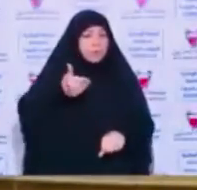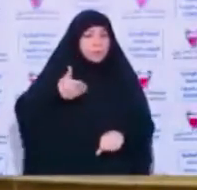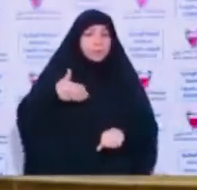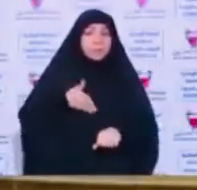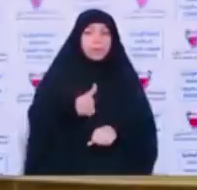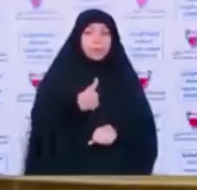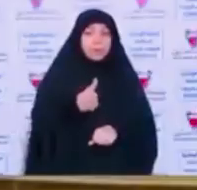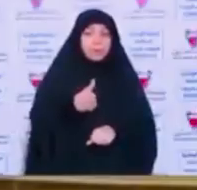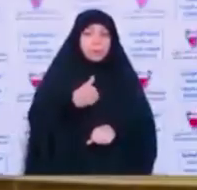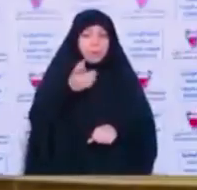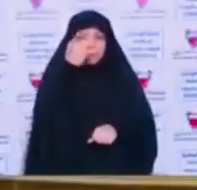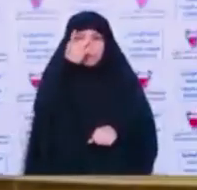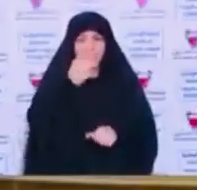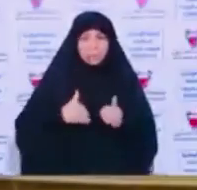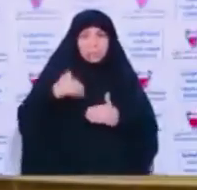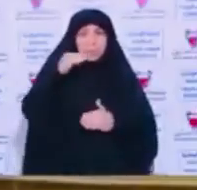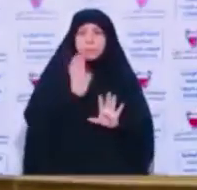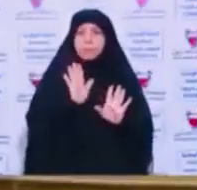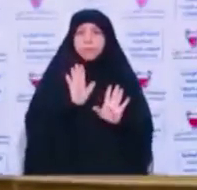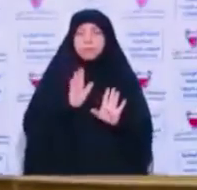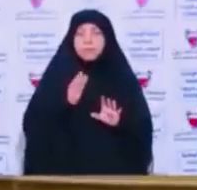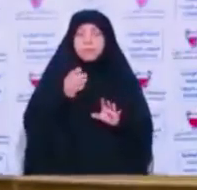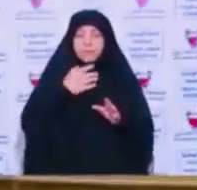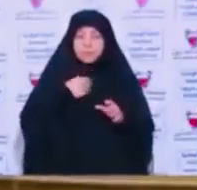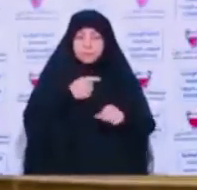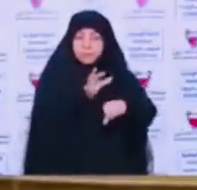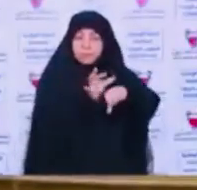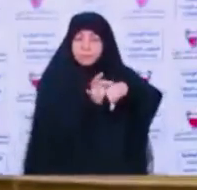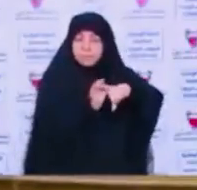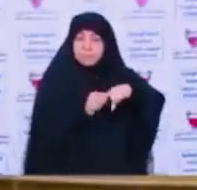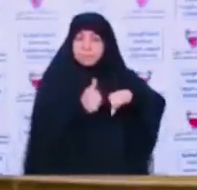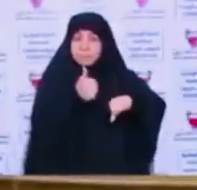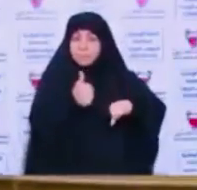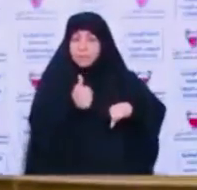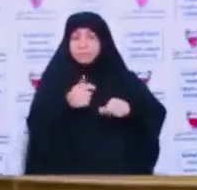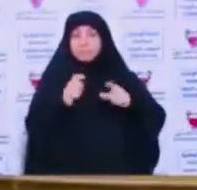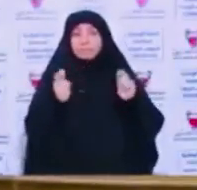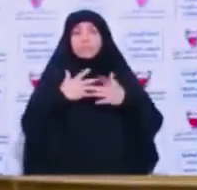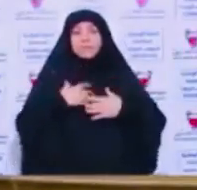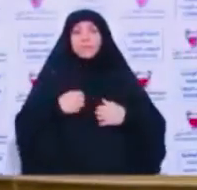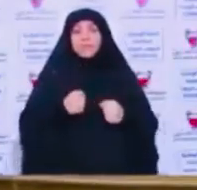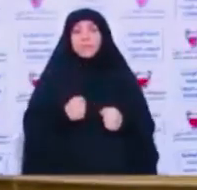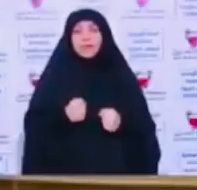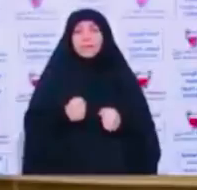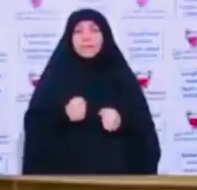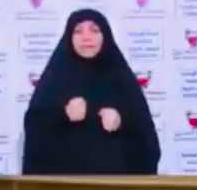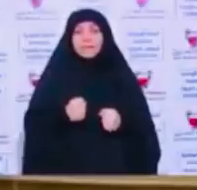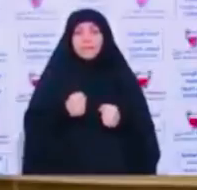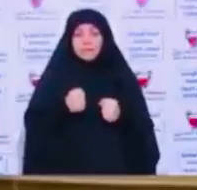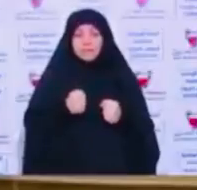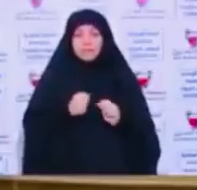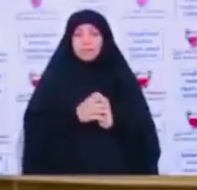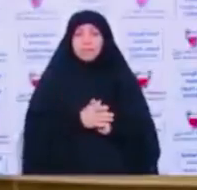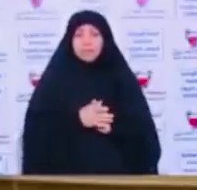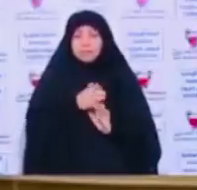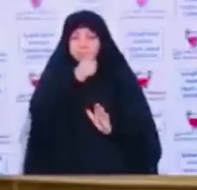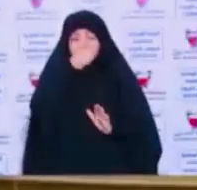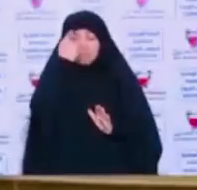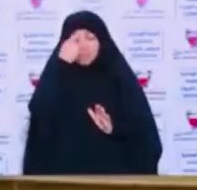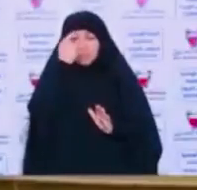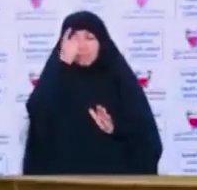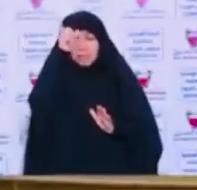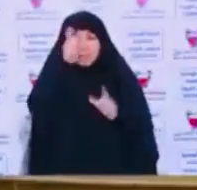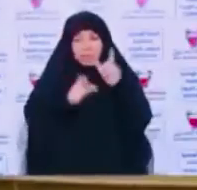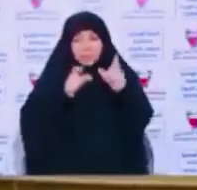المناسب لاحظنا الأمور التالية. أولا الأعراض من المرض تكون أقل شدة أو حدة من الشخص